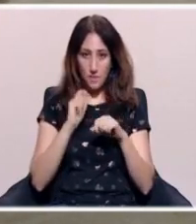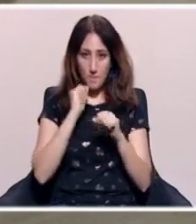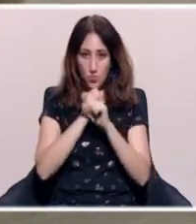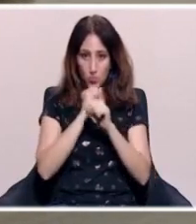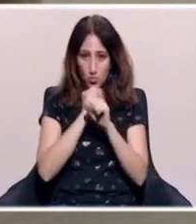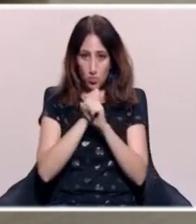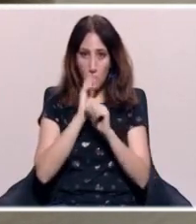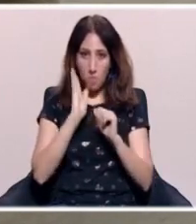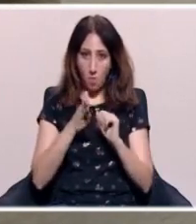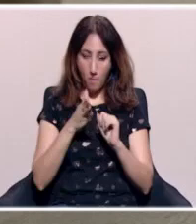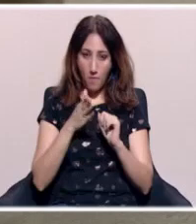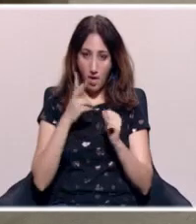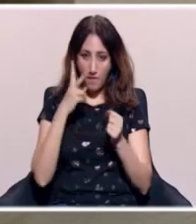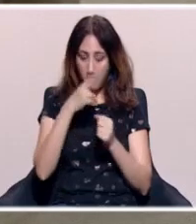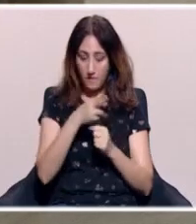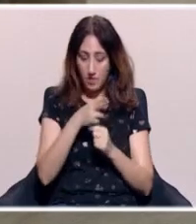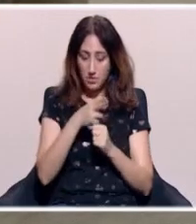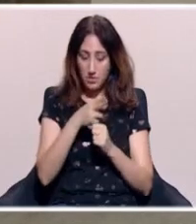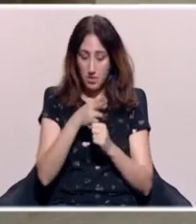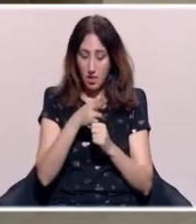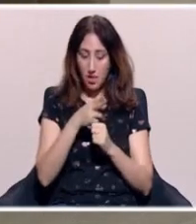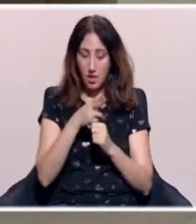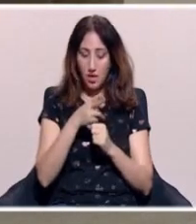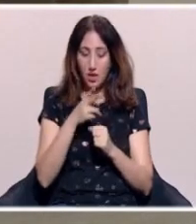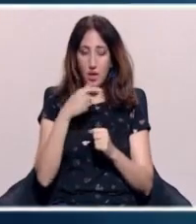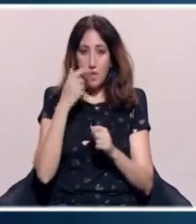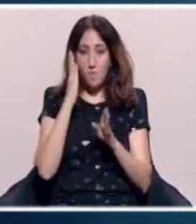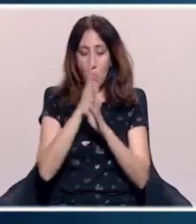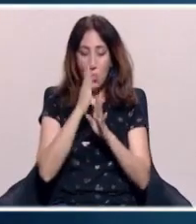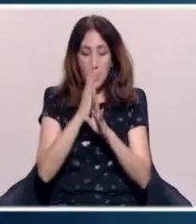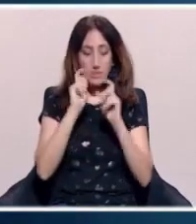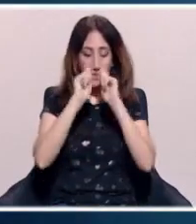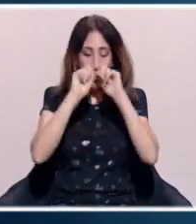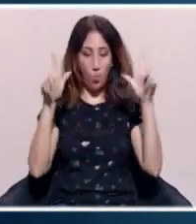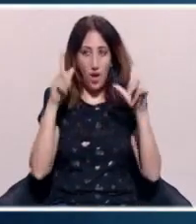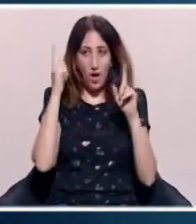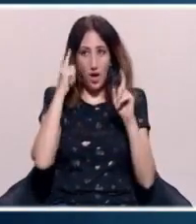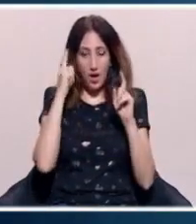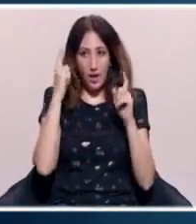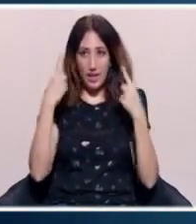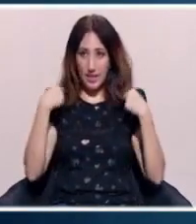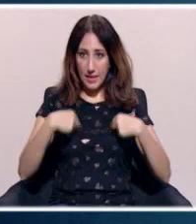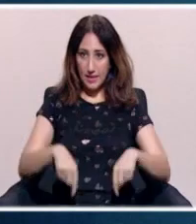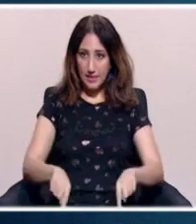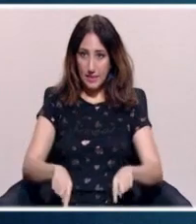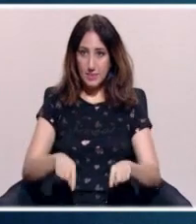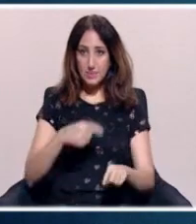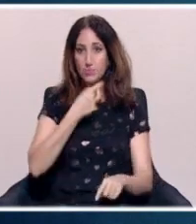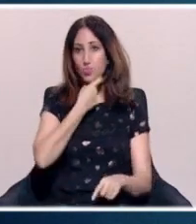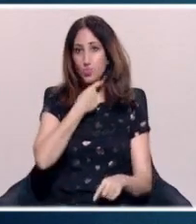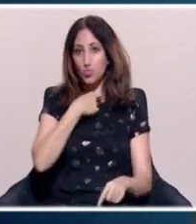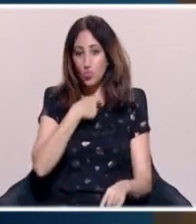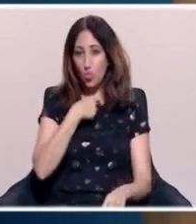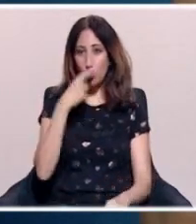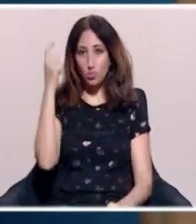ولا بتقدر تفصل؟ اطلاقا اطلاقا انا ممثل واعي لجسمي، واعي لصوتي،